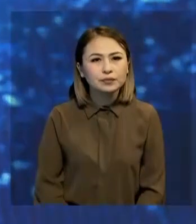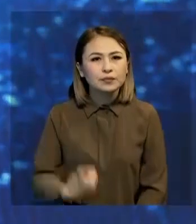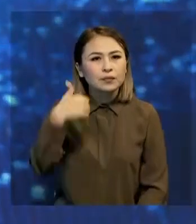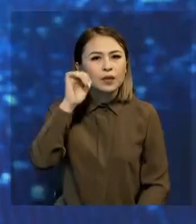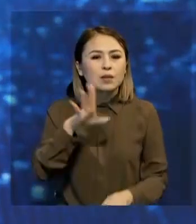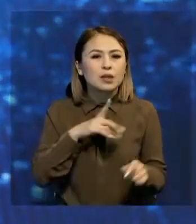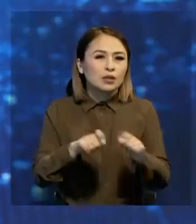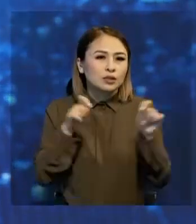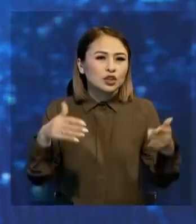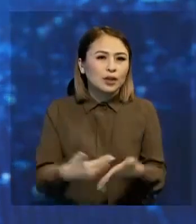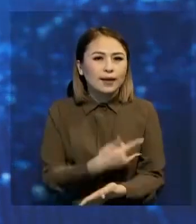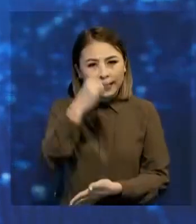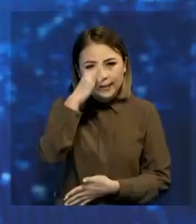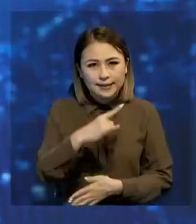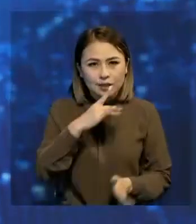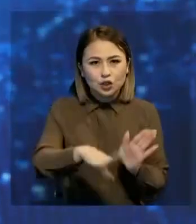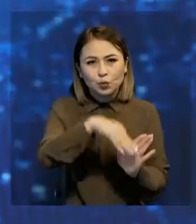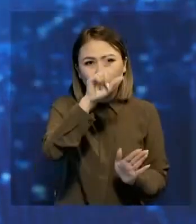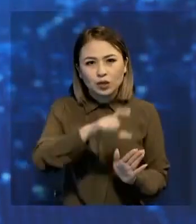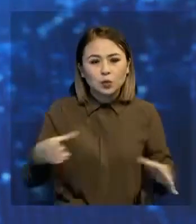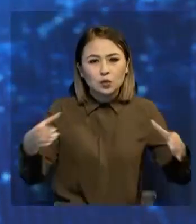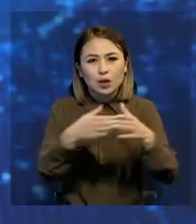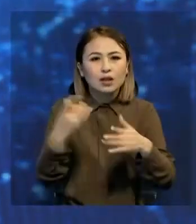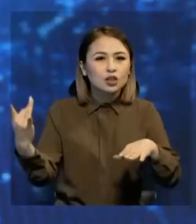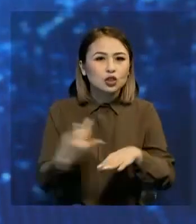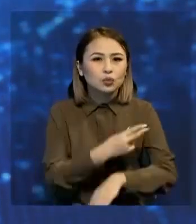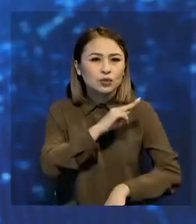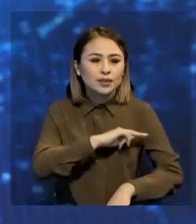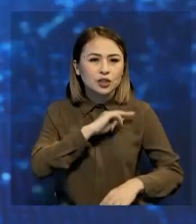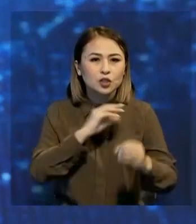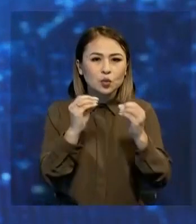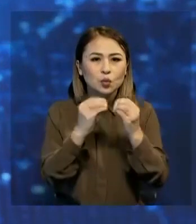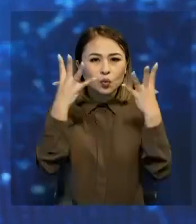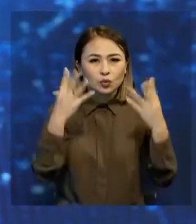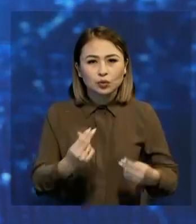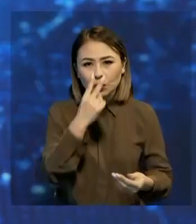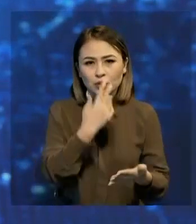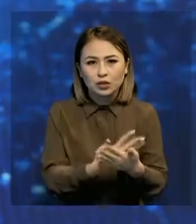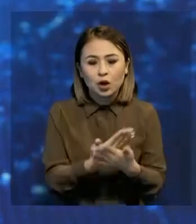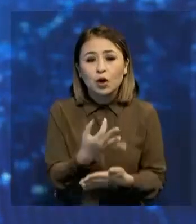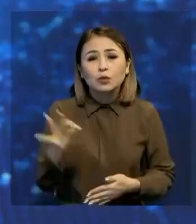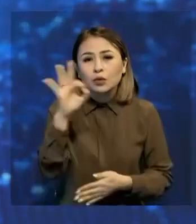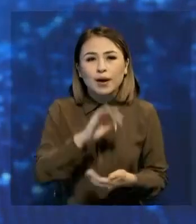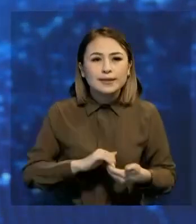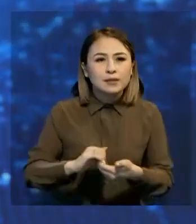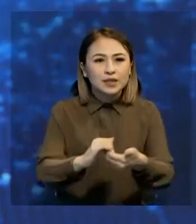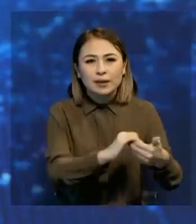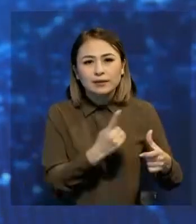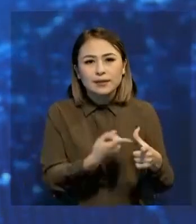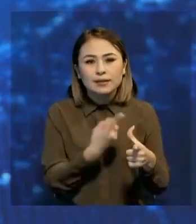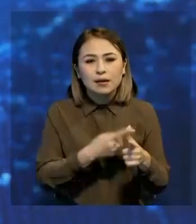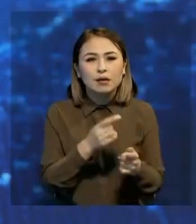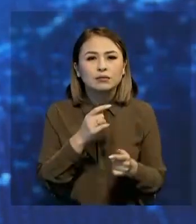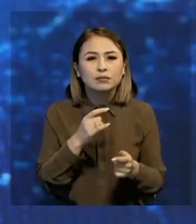Кеше құрылған жаңа Қазақстан депутаттық тобы өзінің алғашқы жұмыс нәтижесін 10 күнде көрсетеді. Бұл туралы ассамблея